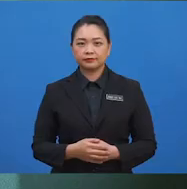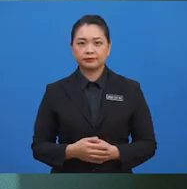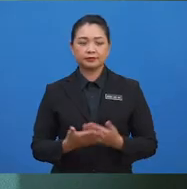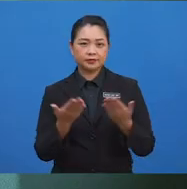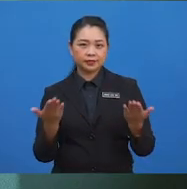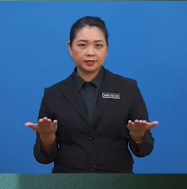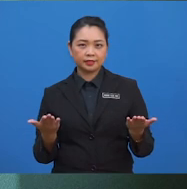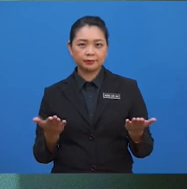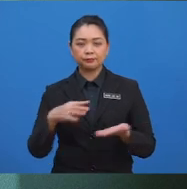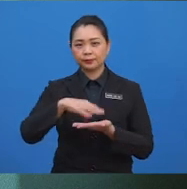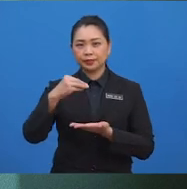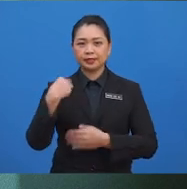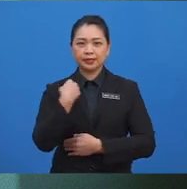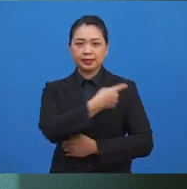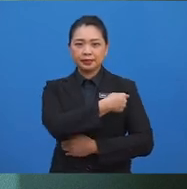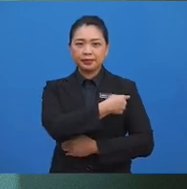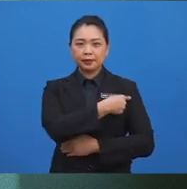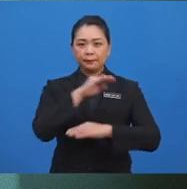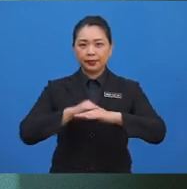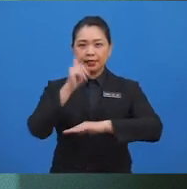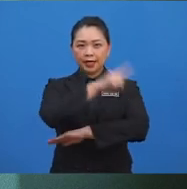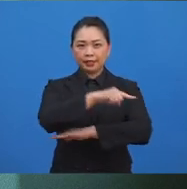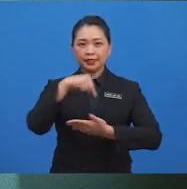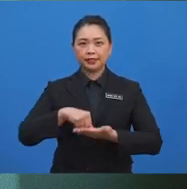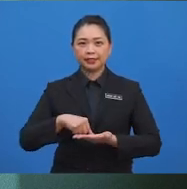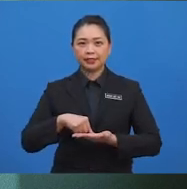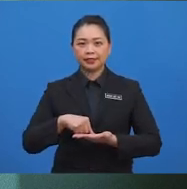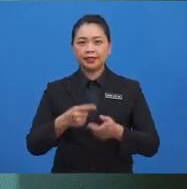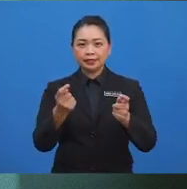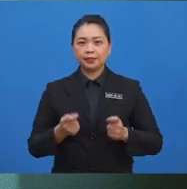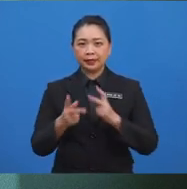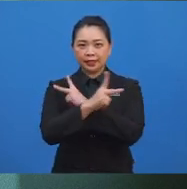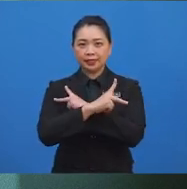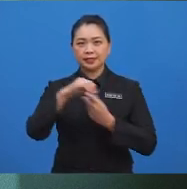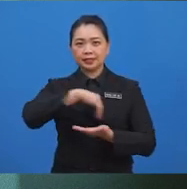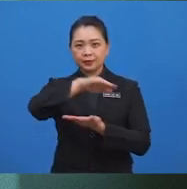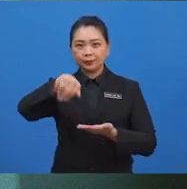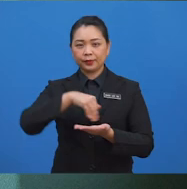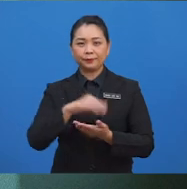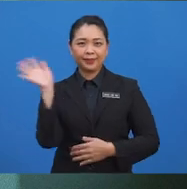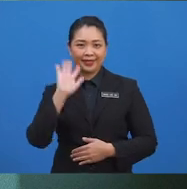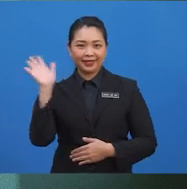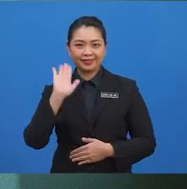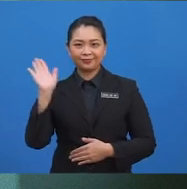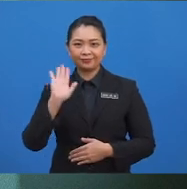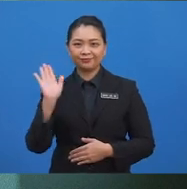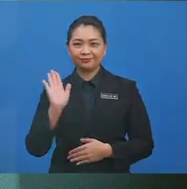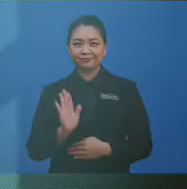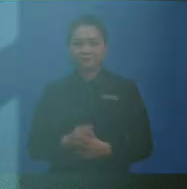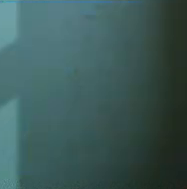Hai sekian pembelajaran kita pada hari ini Terima kasih semua bye